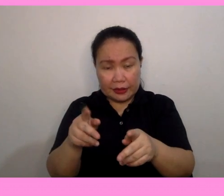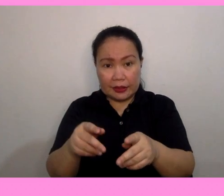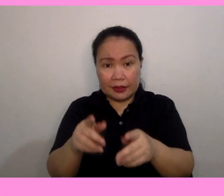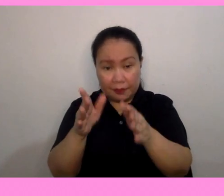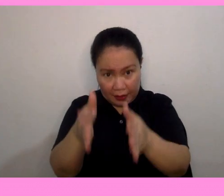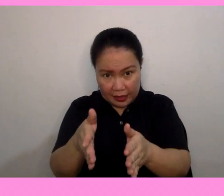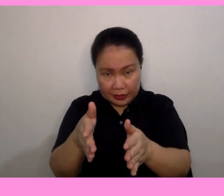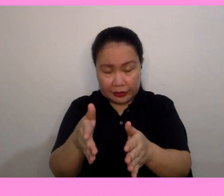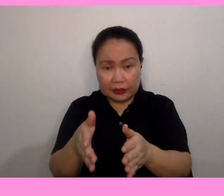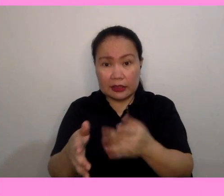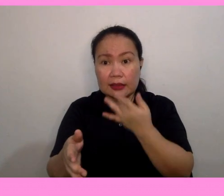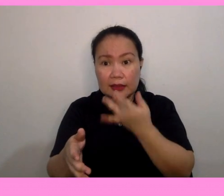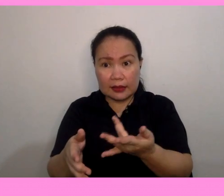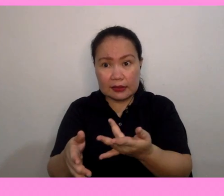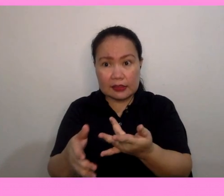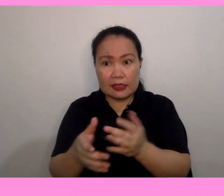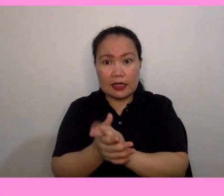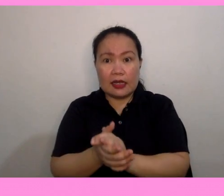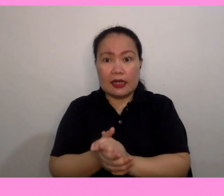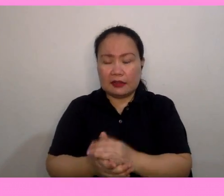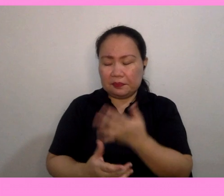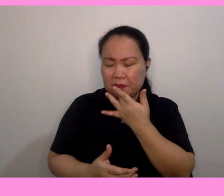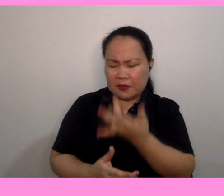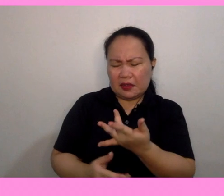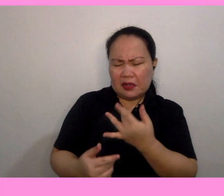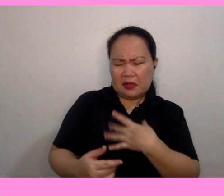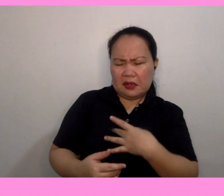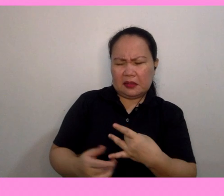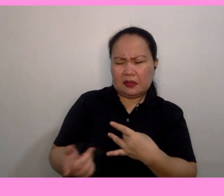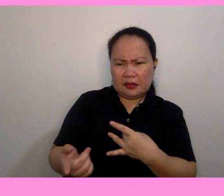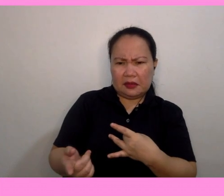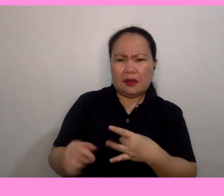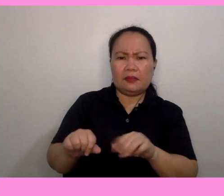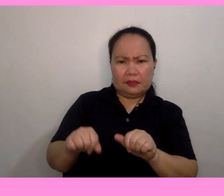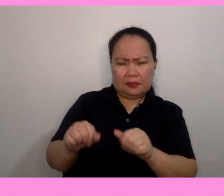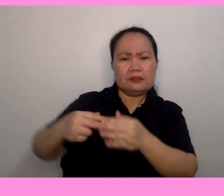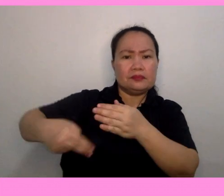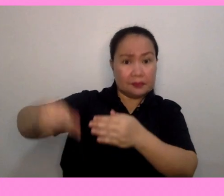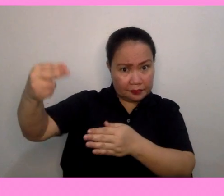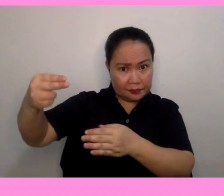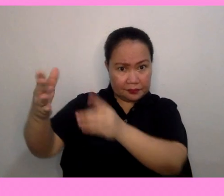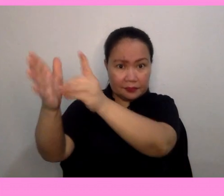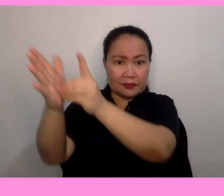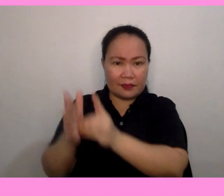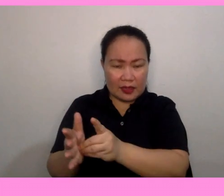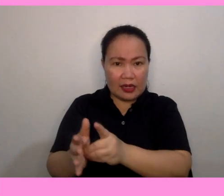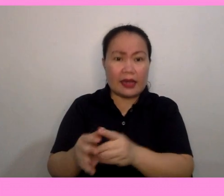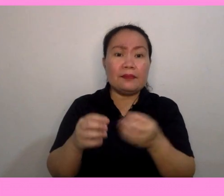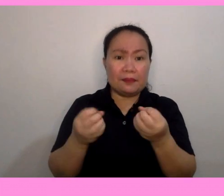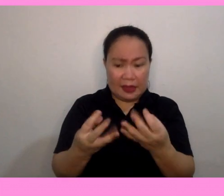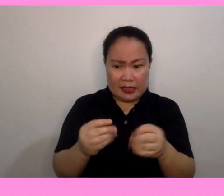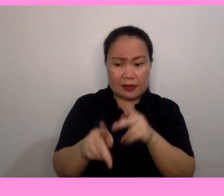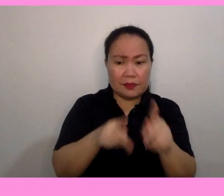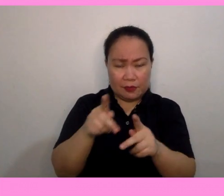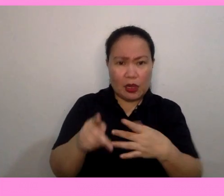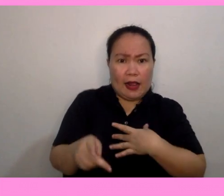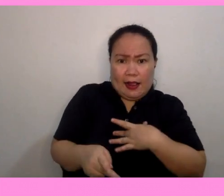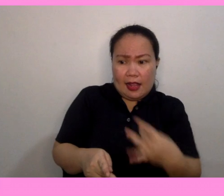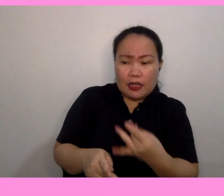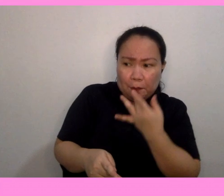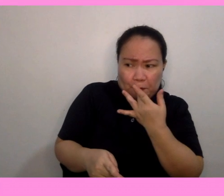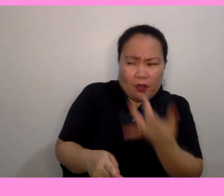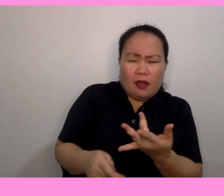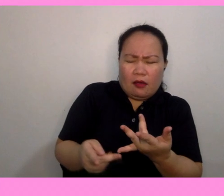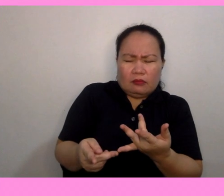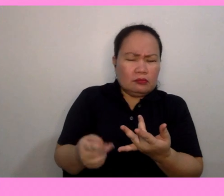isang produkto o serbisyo ay naaayon sa iyong panlasa, maaaring tumaas ang demand para dito. Kung